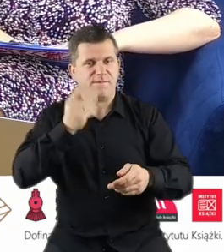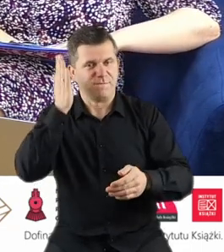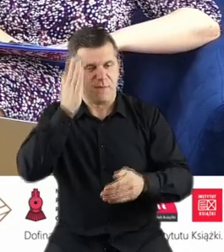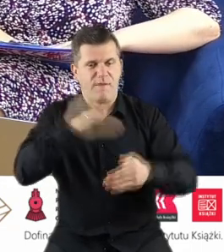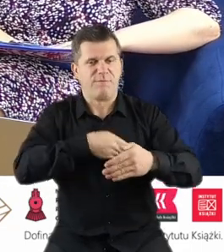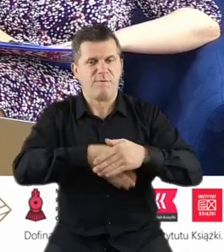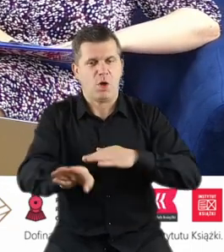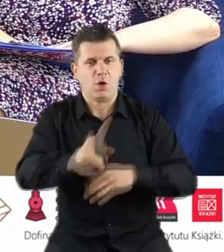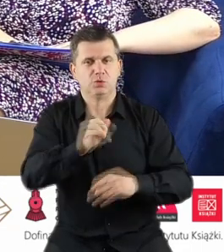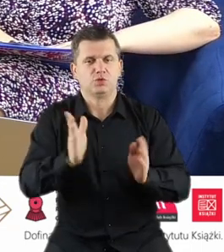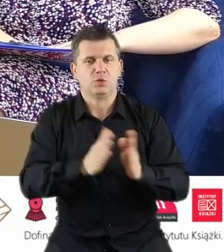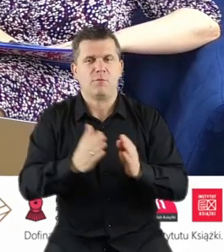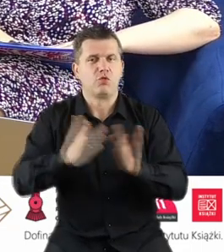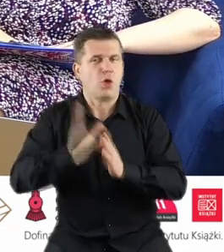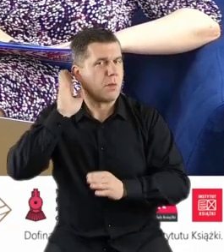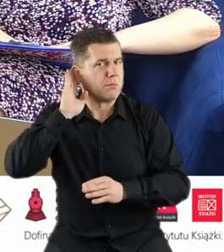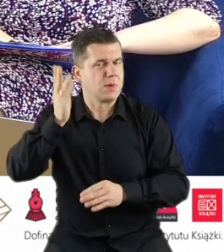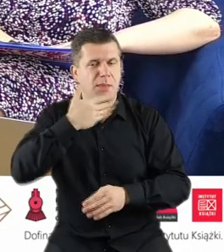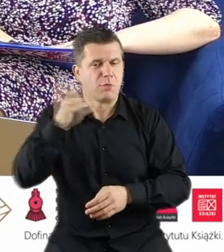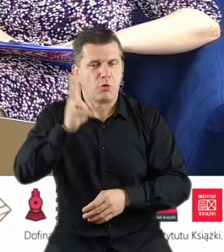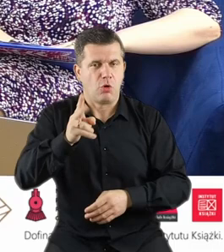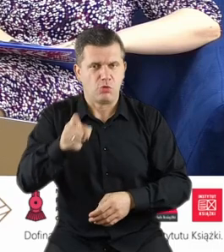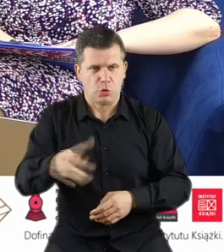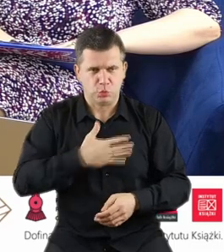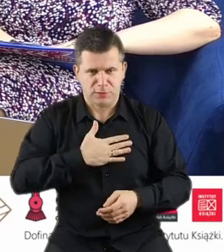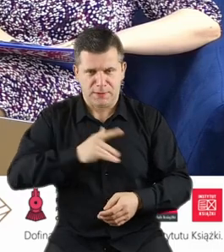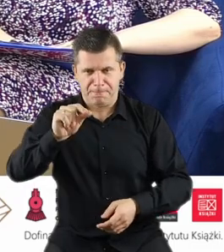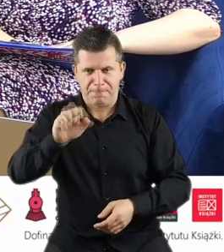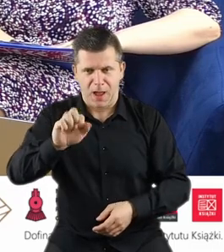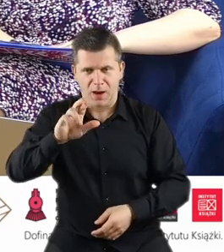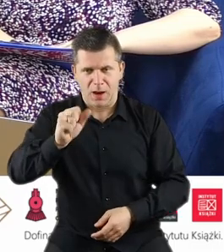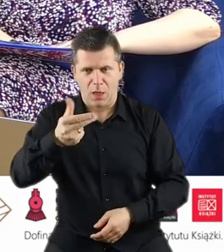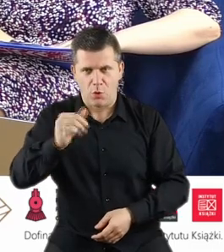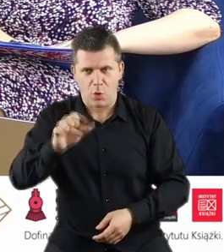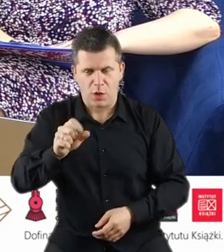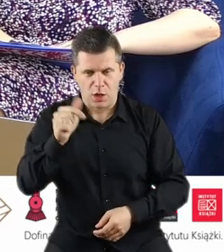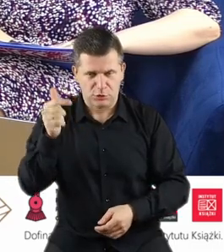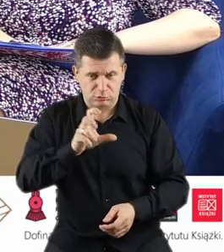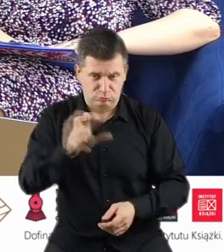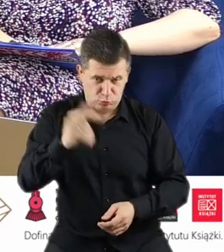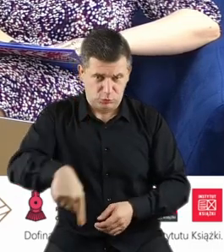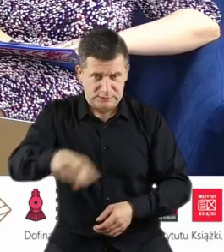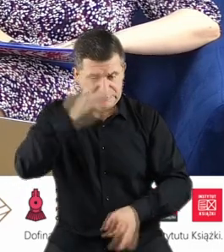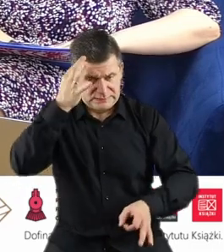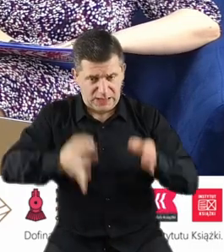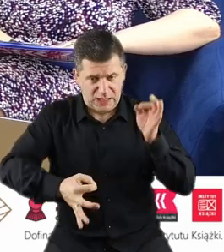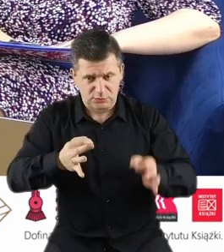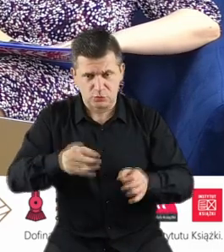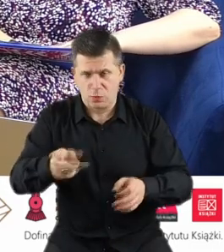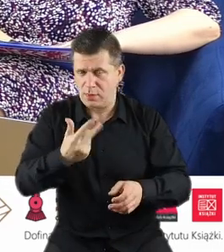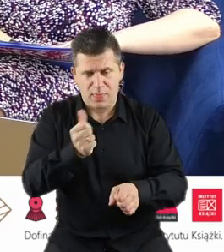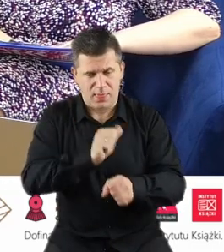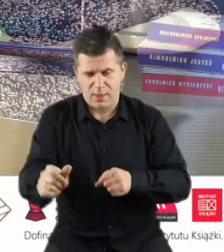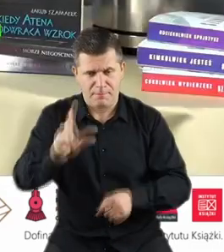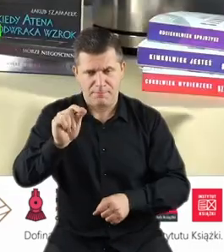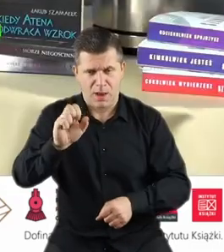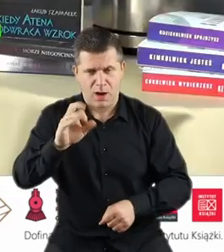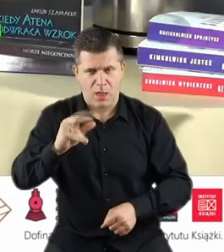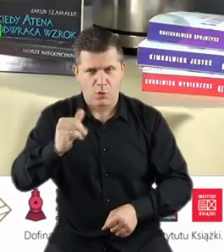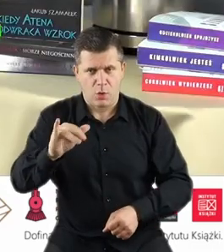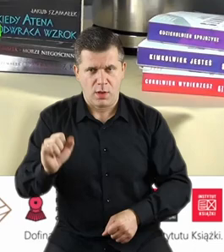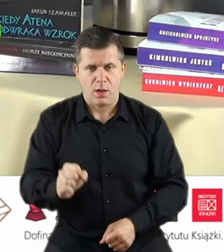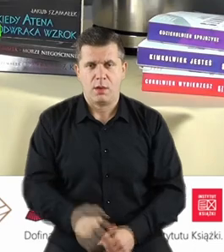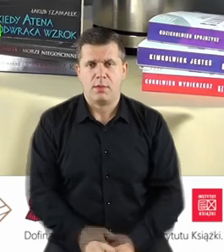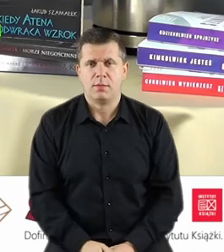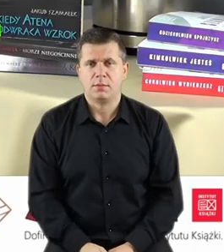czeka. Czy to już jest paranoja, czy powinniśmy się nad tym zastanowić, zanim No coś nie, to napiszę? nie jest paranoja, bo